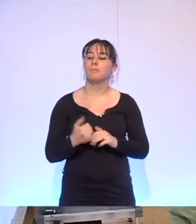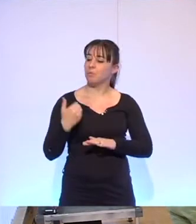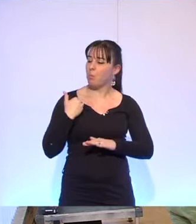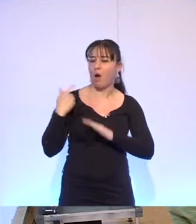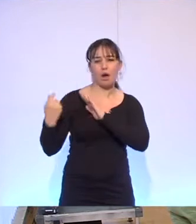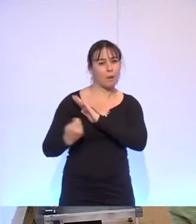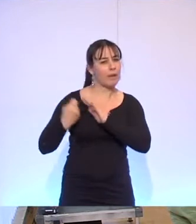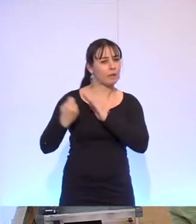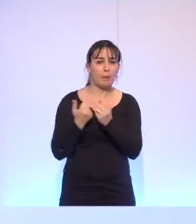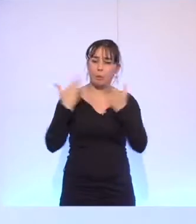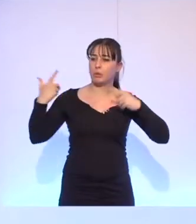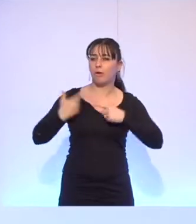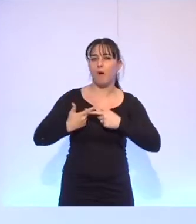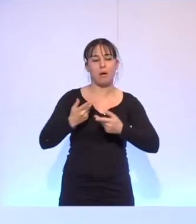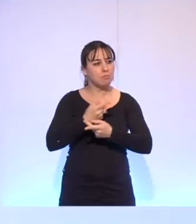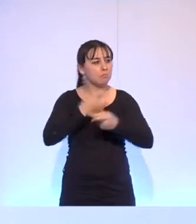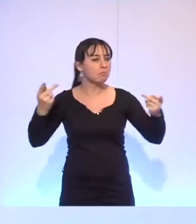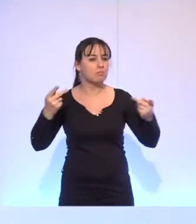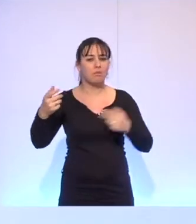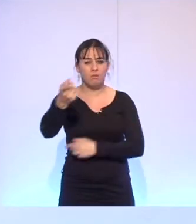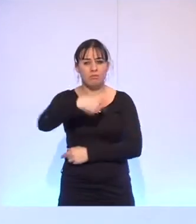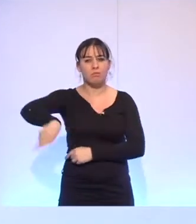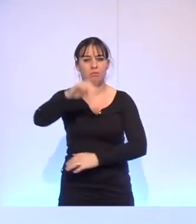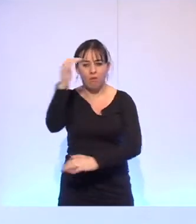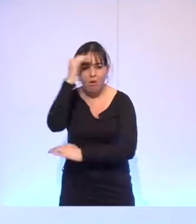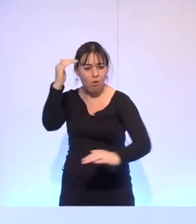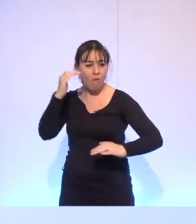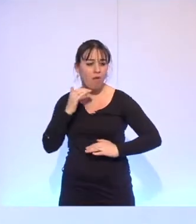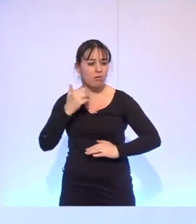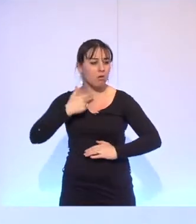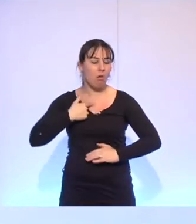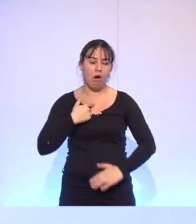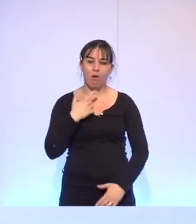maintes reprises combien cette confiance nous honore et m'oblige.